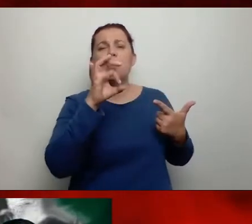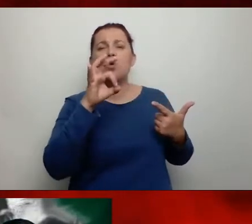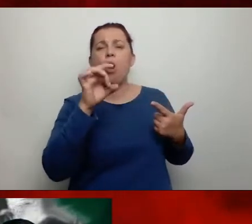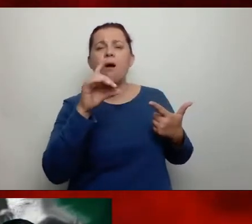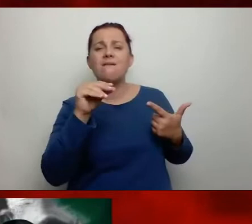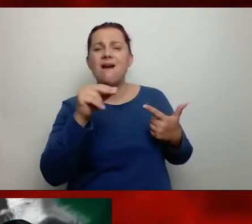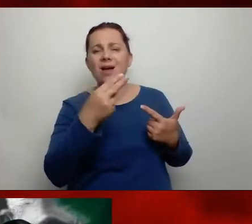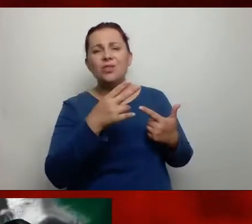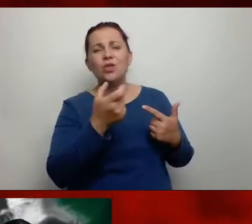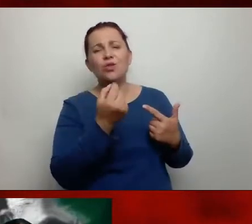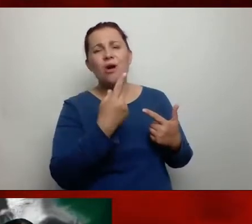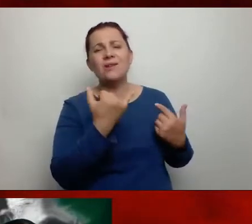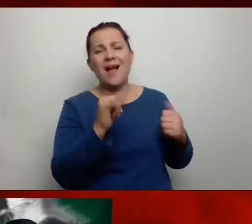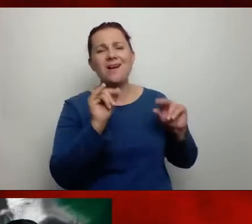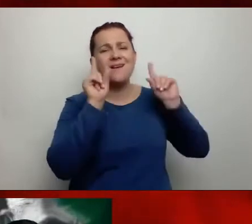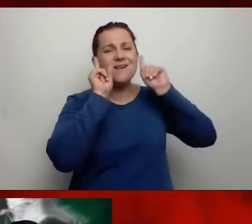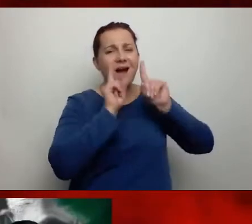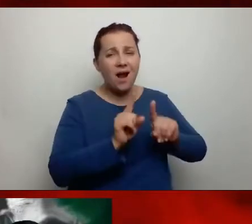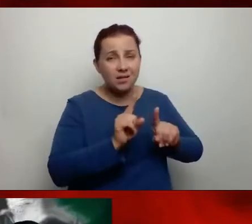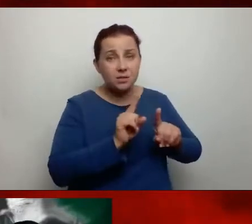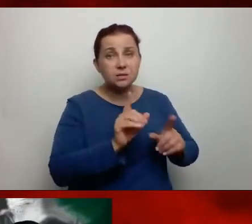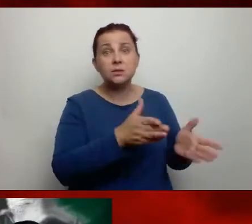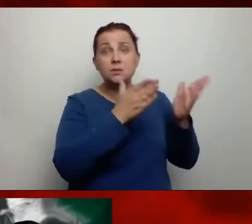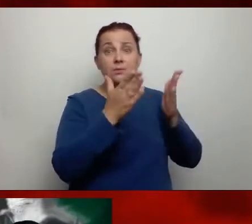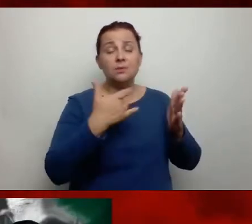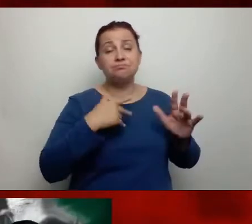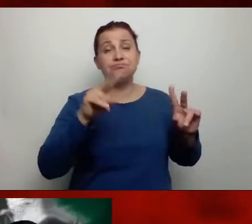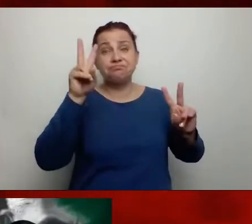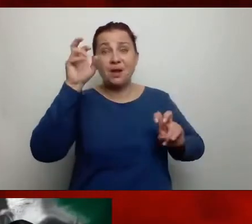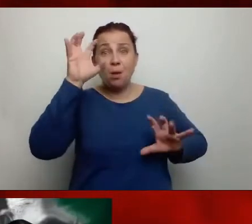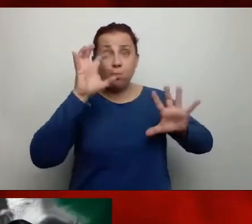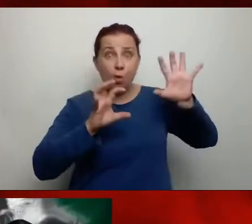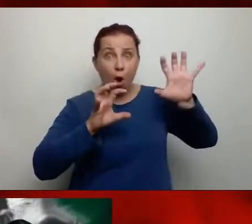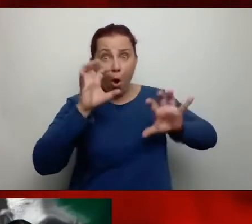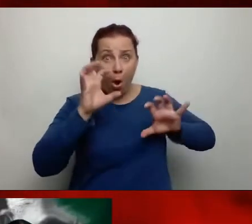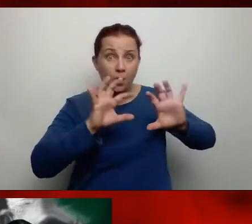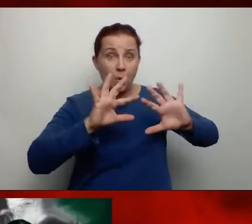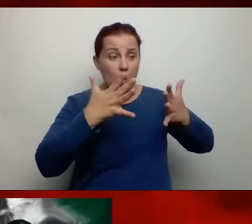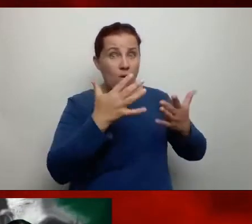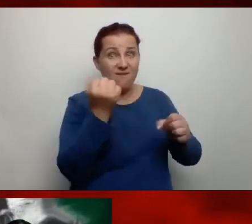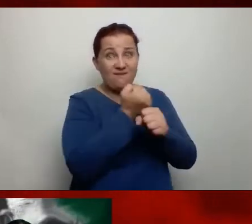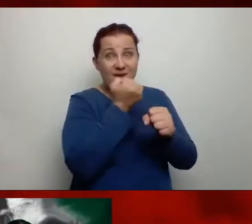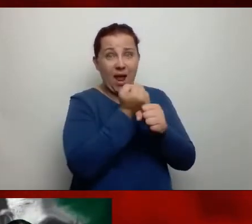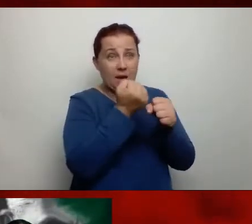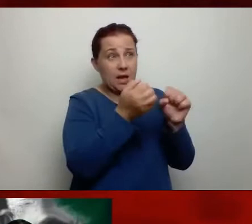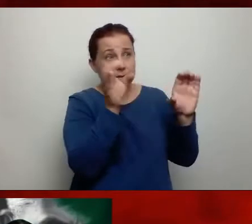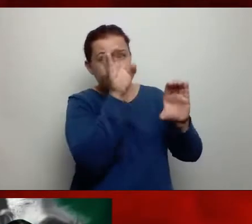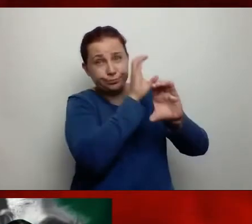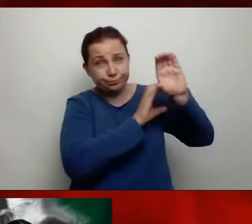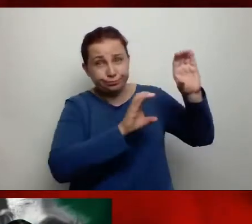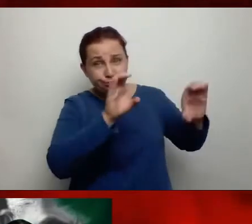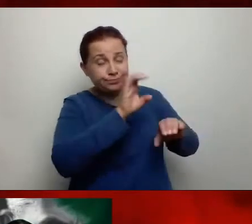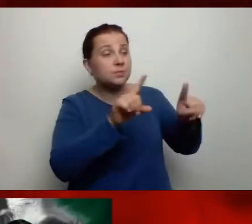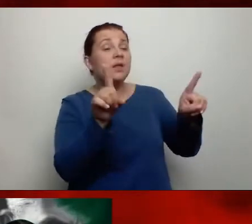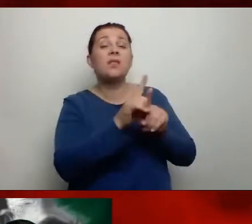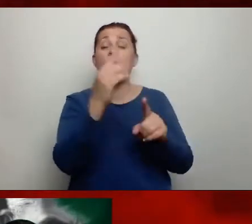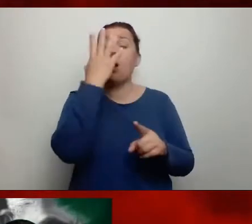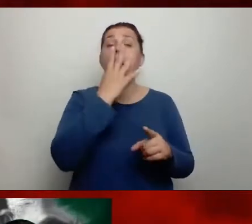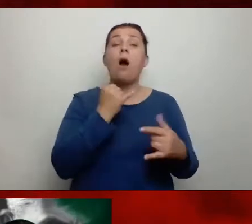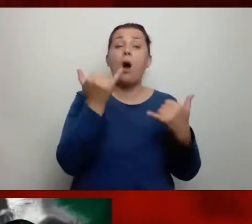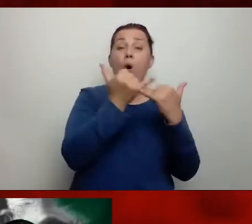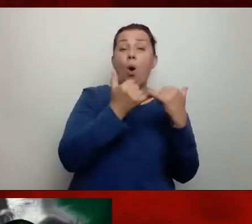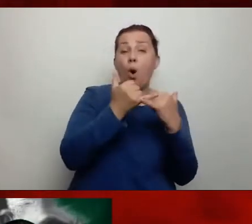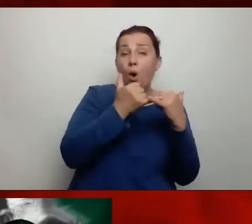realizmu, to były tak zwane potwory, czyli takie węglowe kompozycje oraz obrazy olejne, które